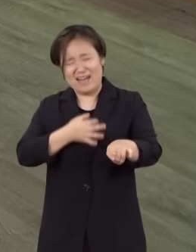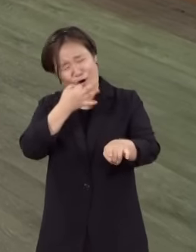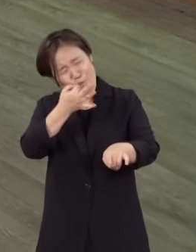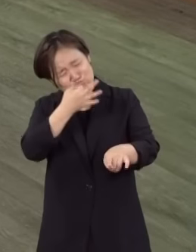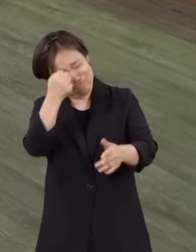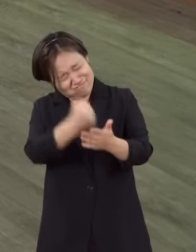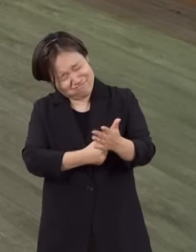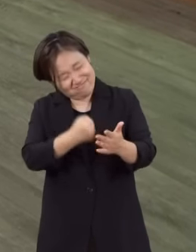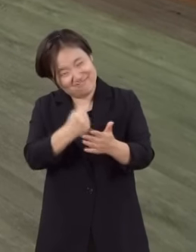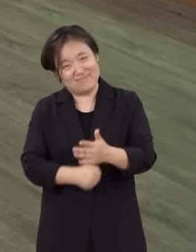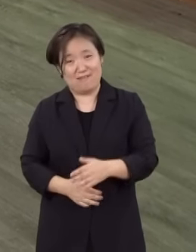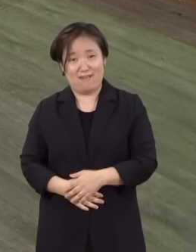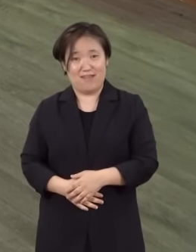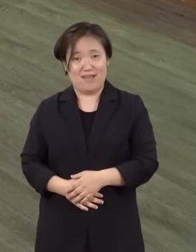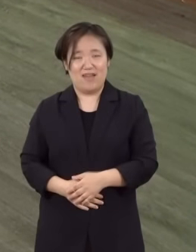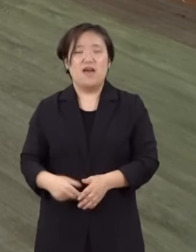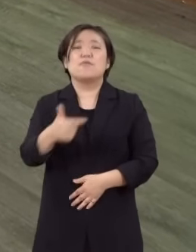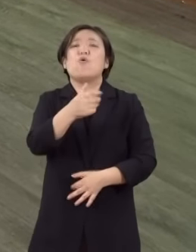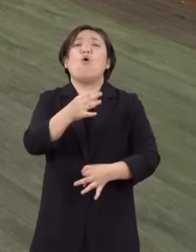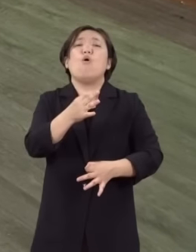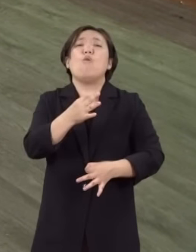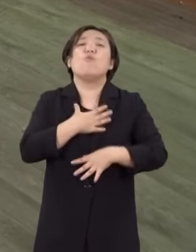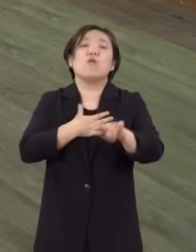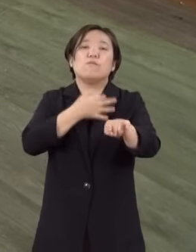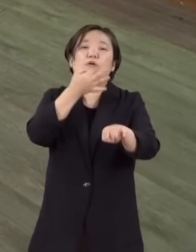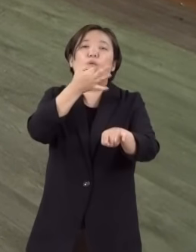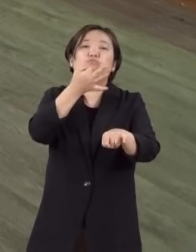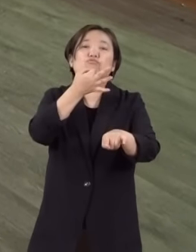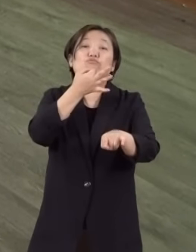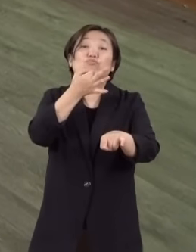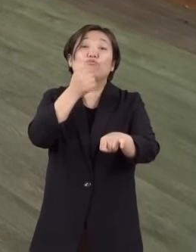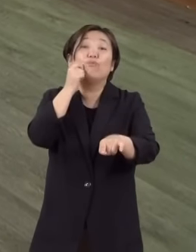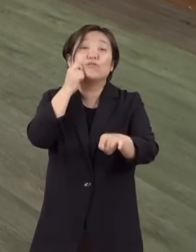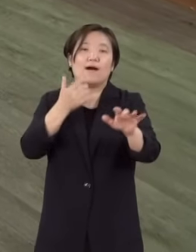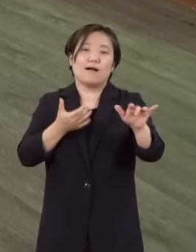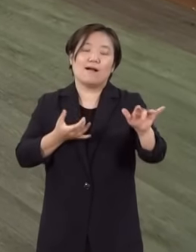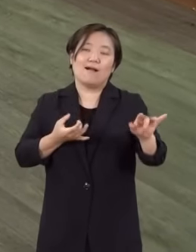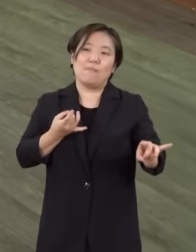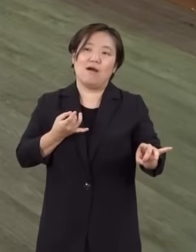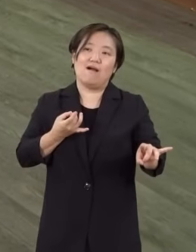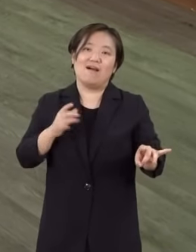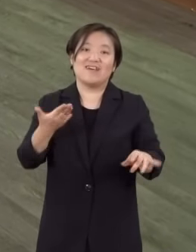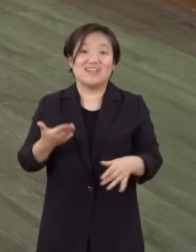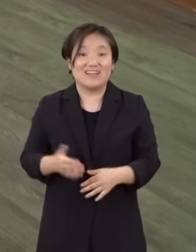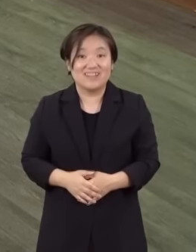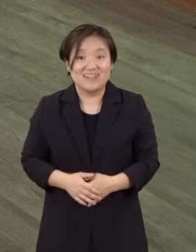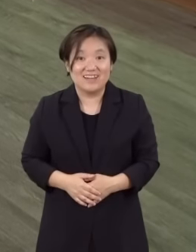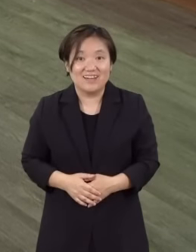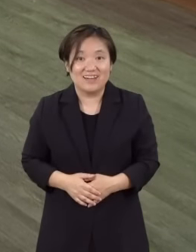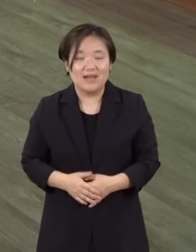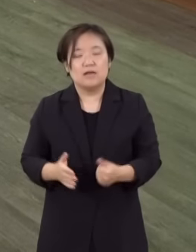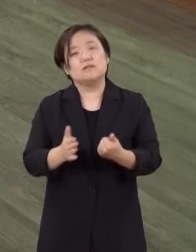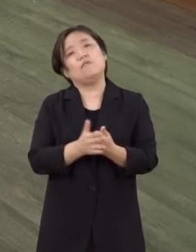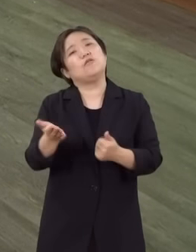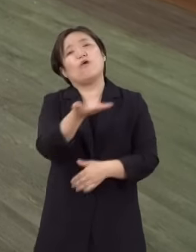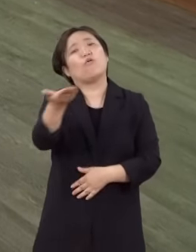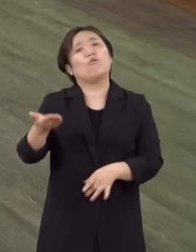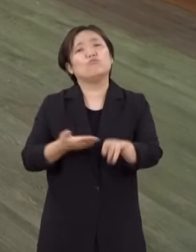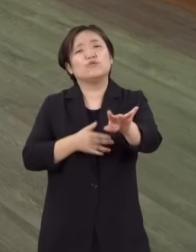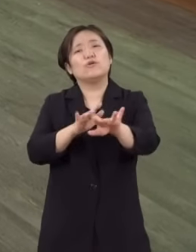맞아요 너무 놀라면 염불할 생각도 안나요 그러니까 항상 염불이 습관이 돼야 돼요 염불은